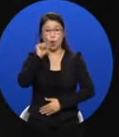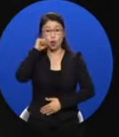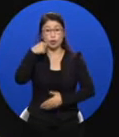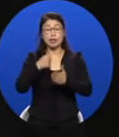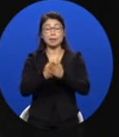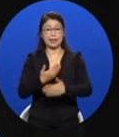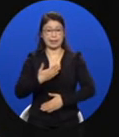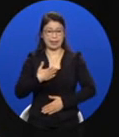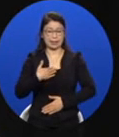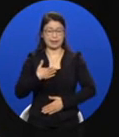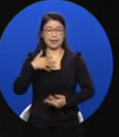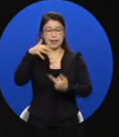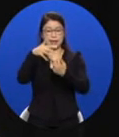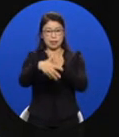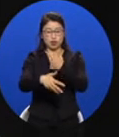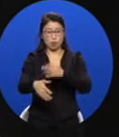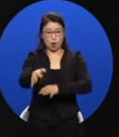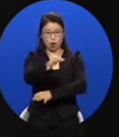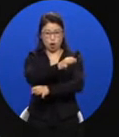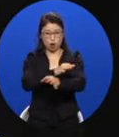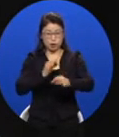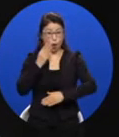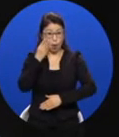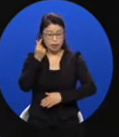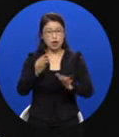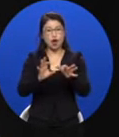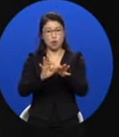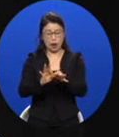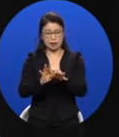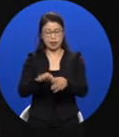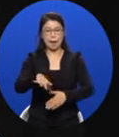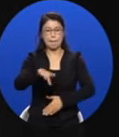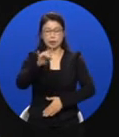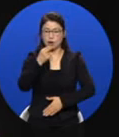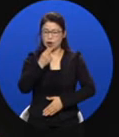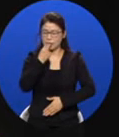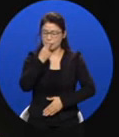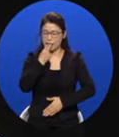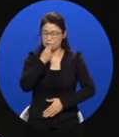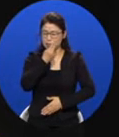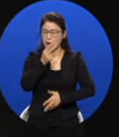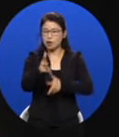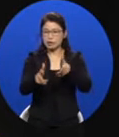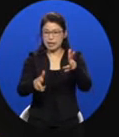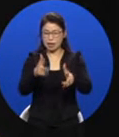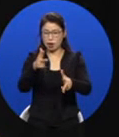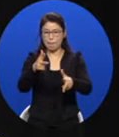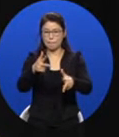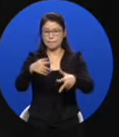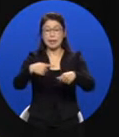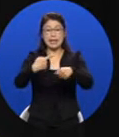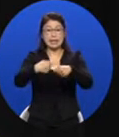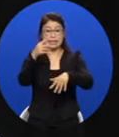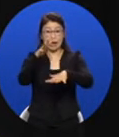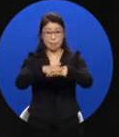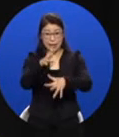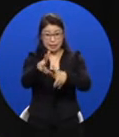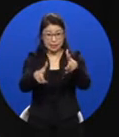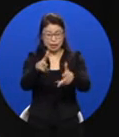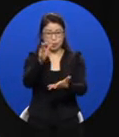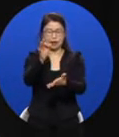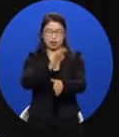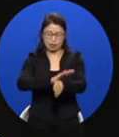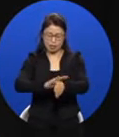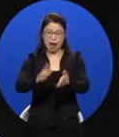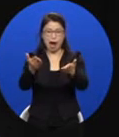저는 서귀포 지역 경제 활성화는 일단 생명산업, 뿌리산업인 1차 산업의 가격을 잘 받을 수 있도록